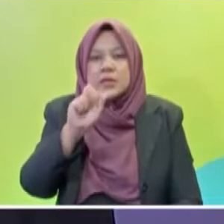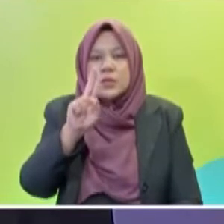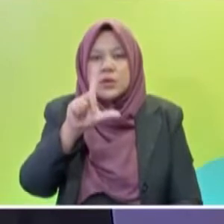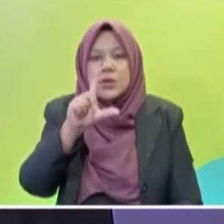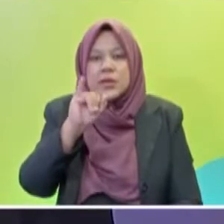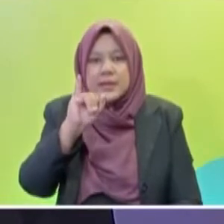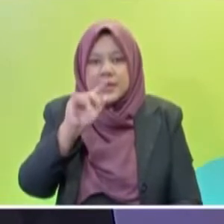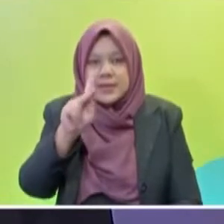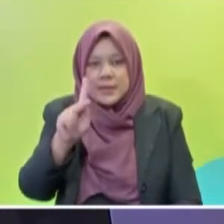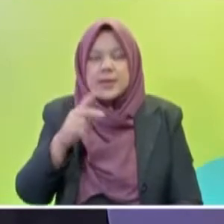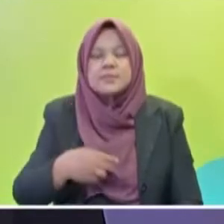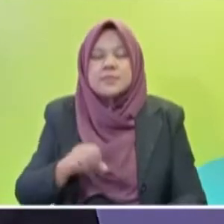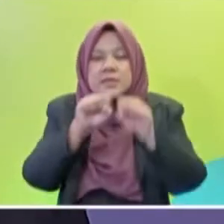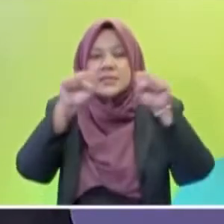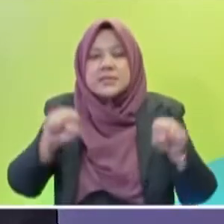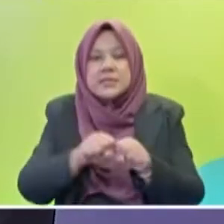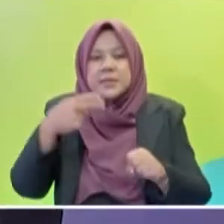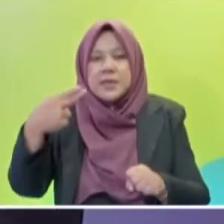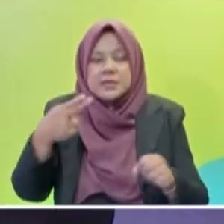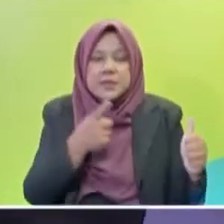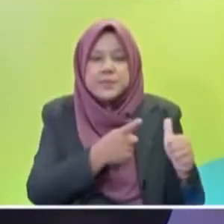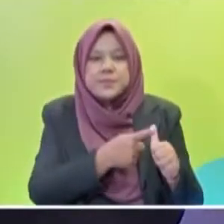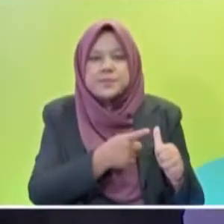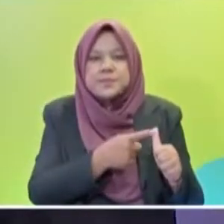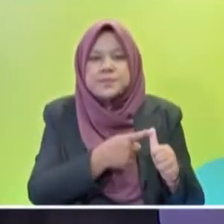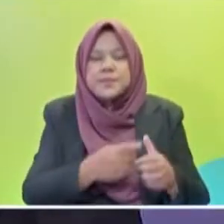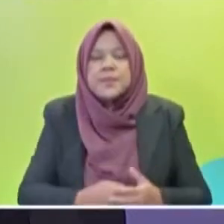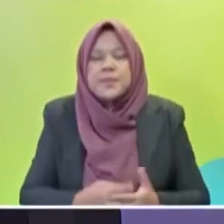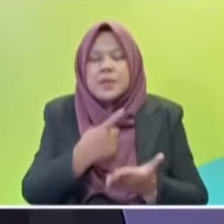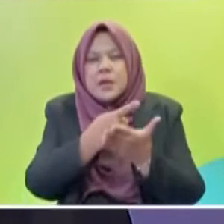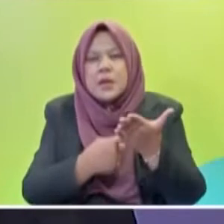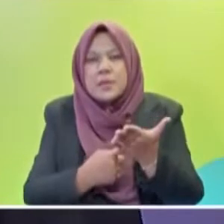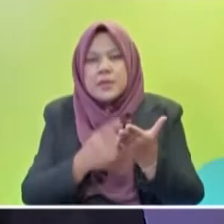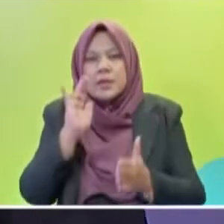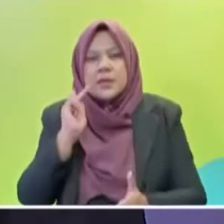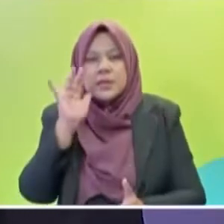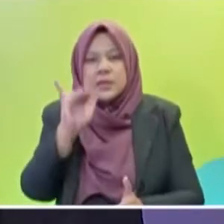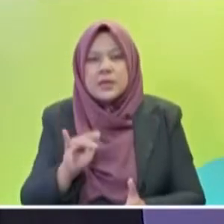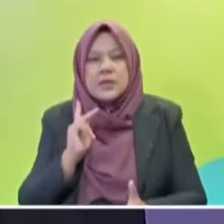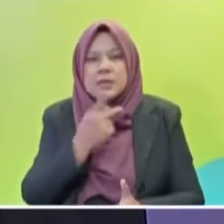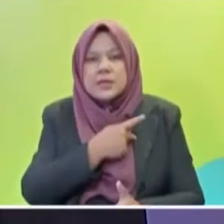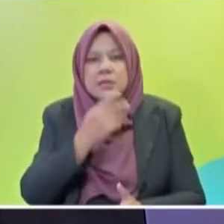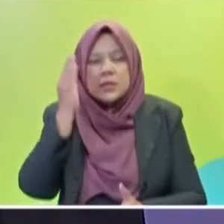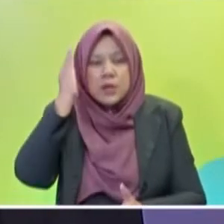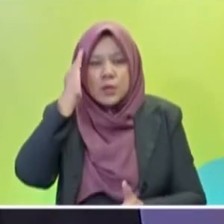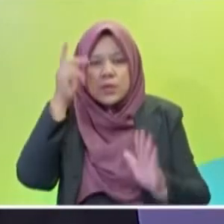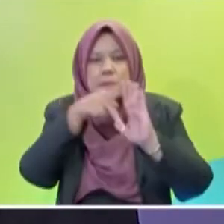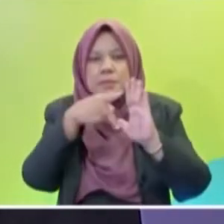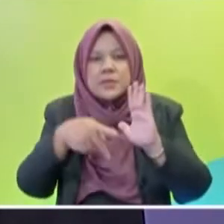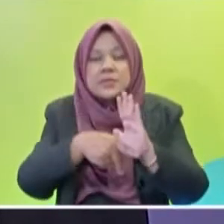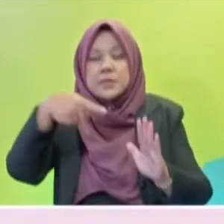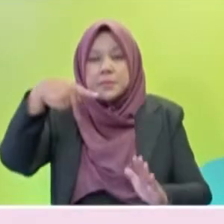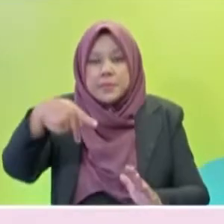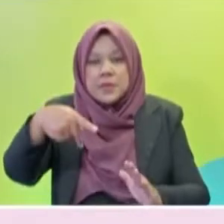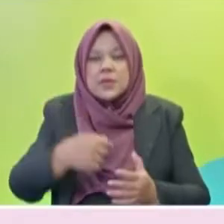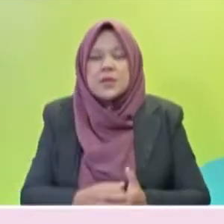sistem hidrolik tadi so kita tengok yang pertama Oke Apple yang kita tahu dalam prinsip Pascal ini dia menekankan